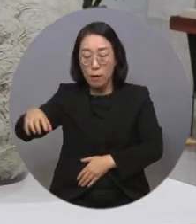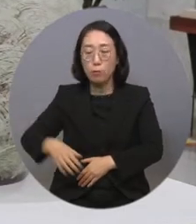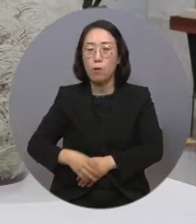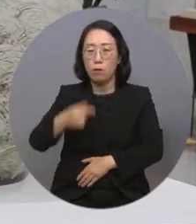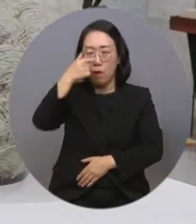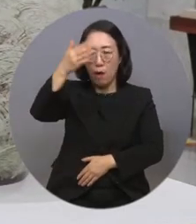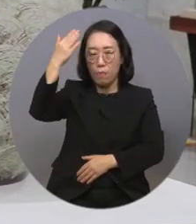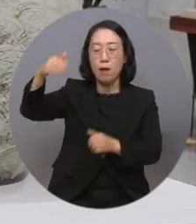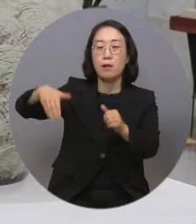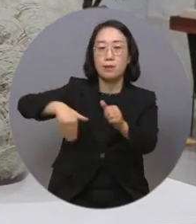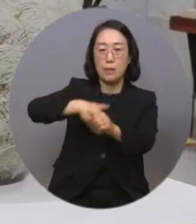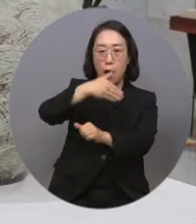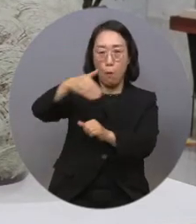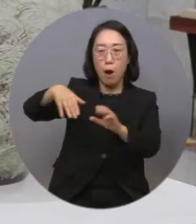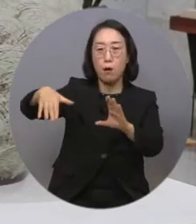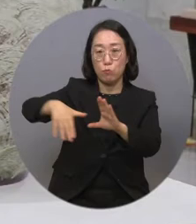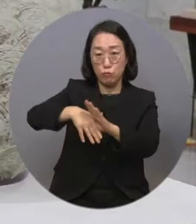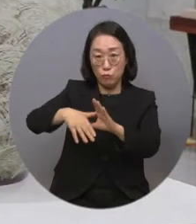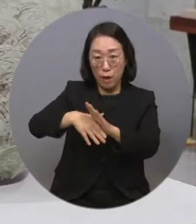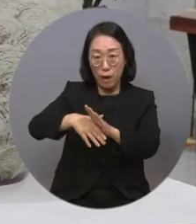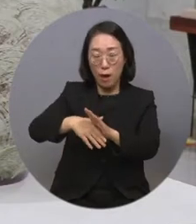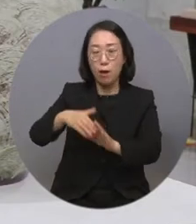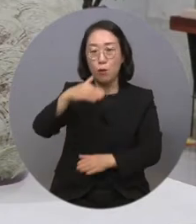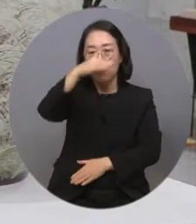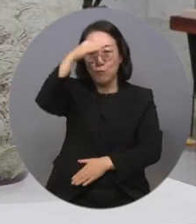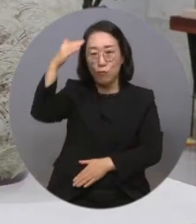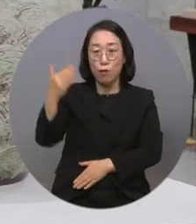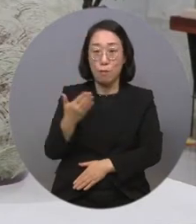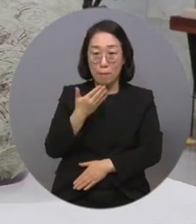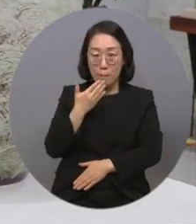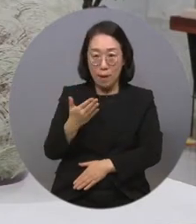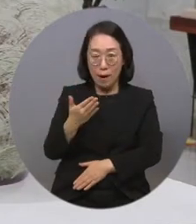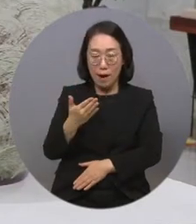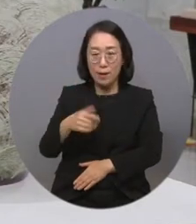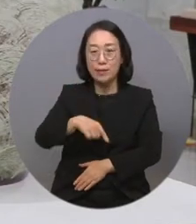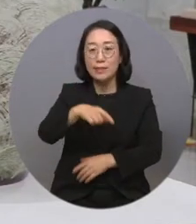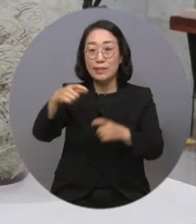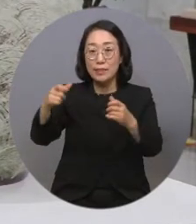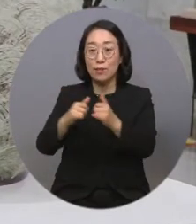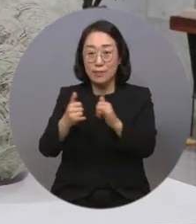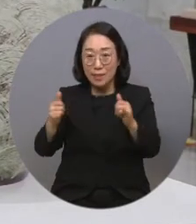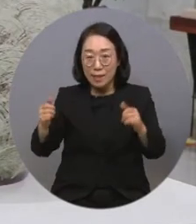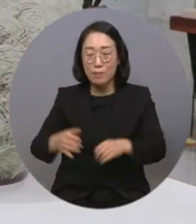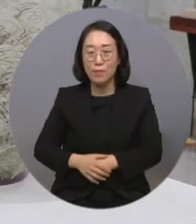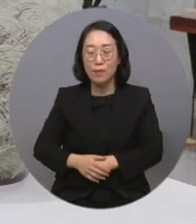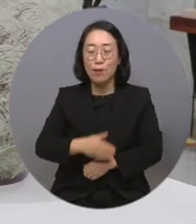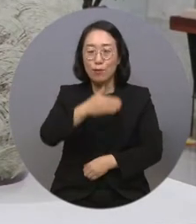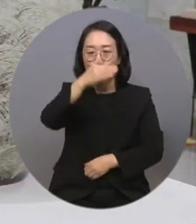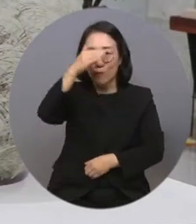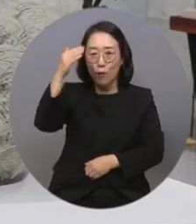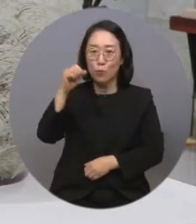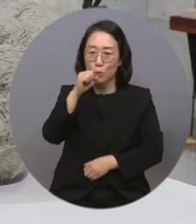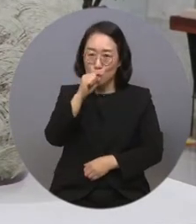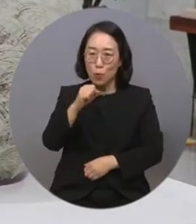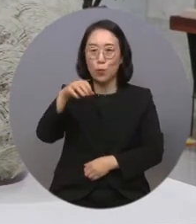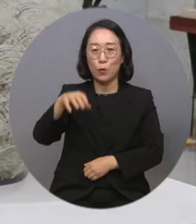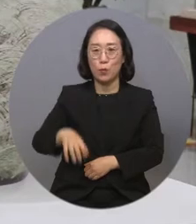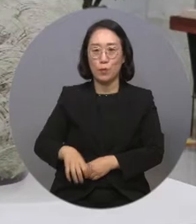궁궐의 생활문화를 전시를 통해 접할 수 있어서 지역민들에게 풍부한 볼거리가 되고